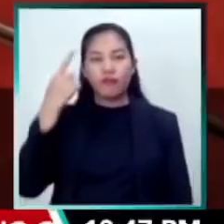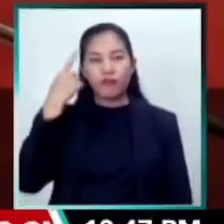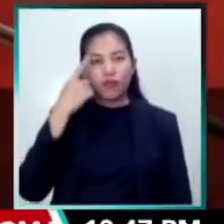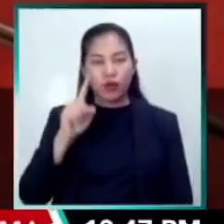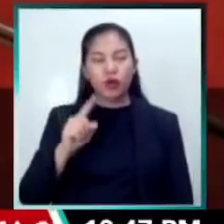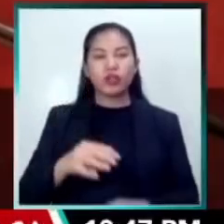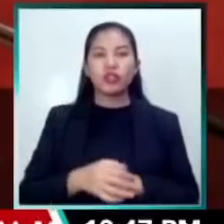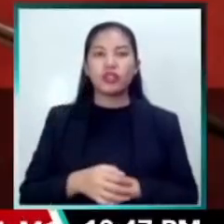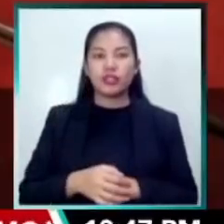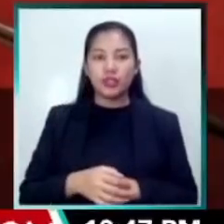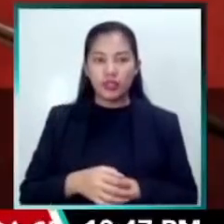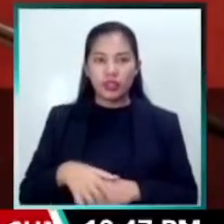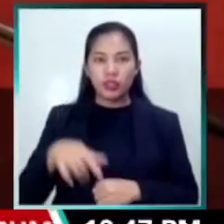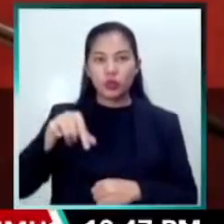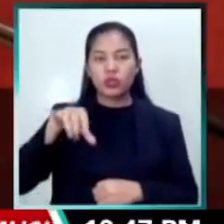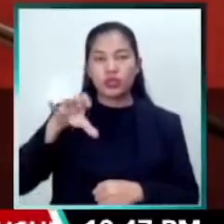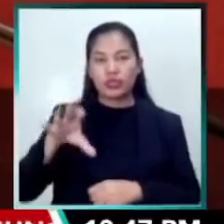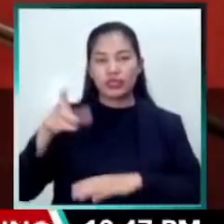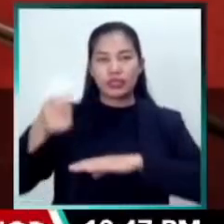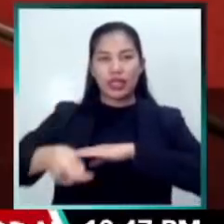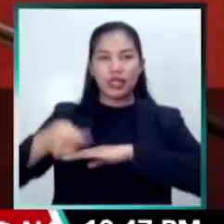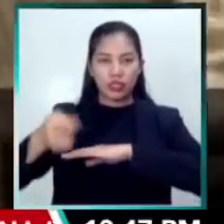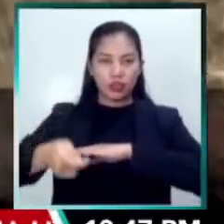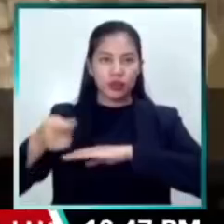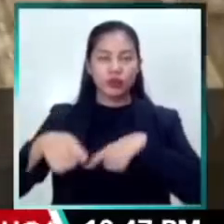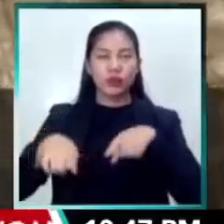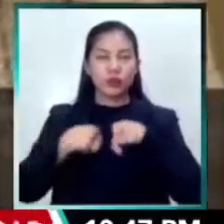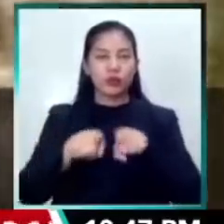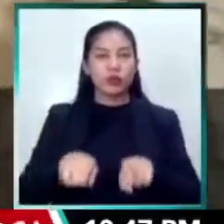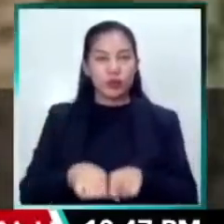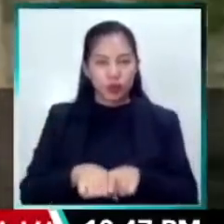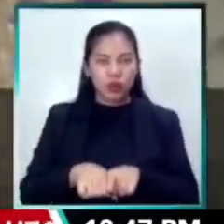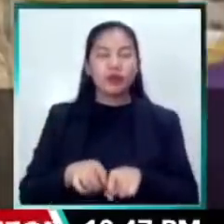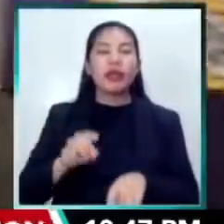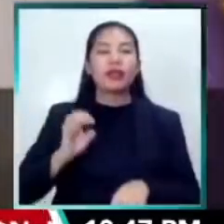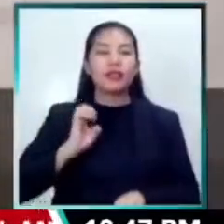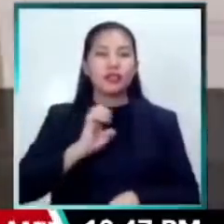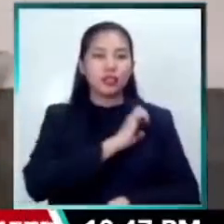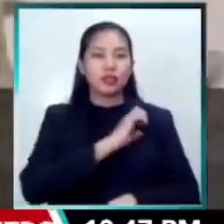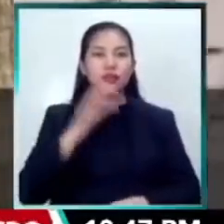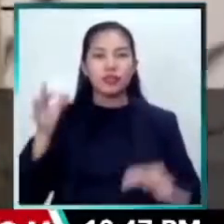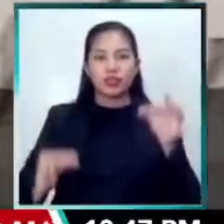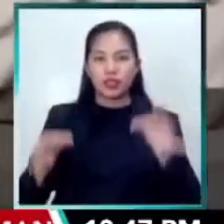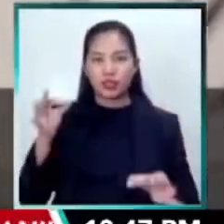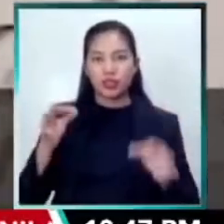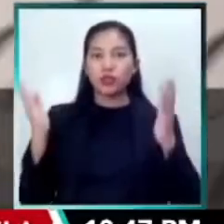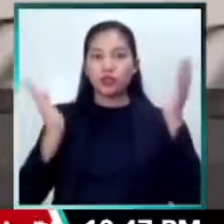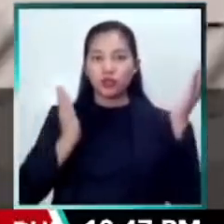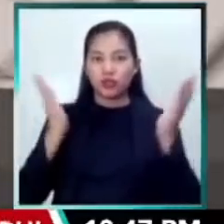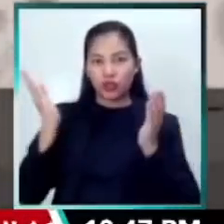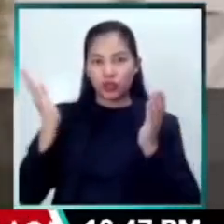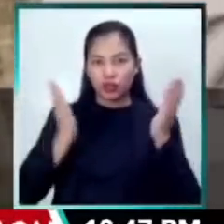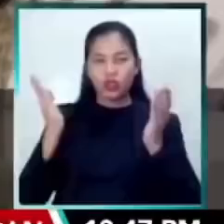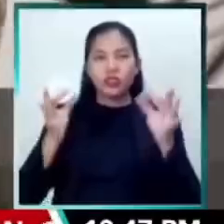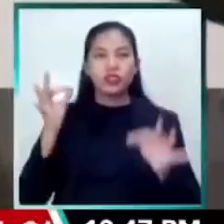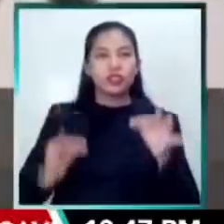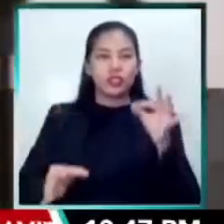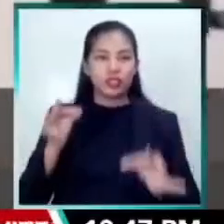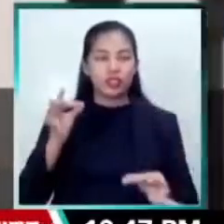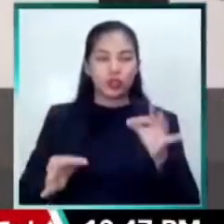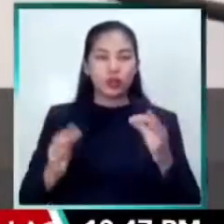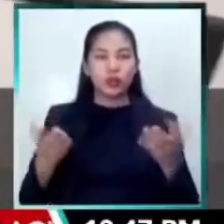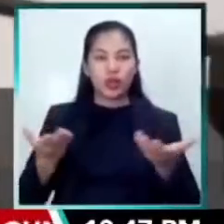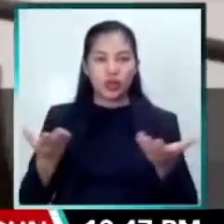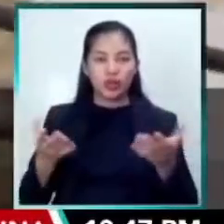City at kalaunay naging executive judge. Nagsilbi rin siya bilang presiding judge ng Branch 85 ng Quezon